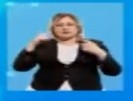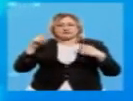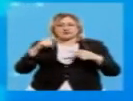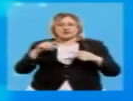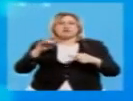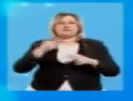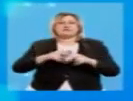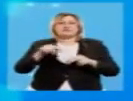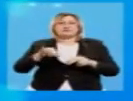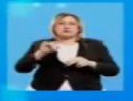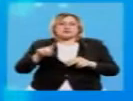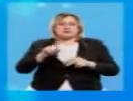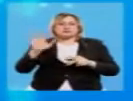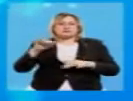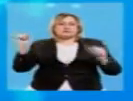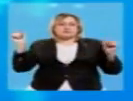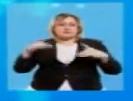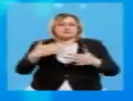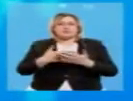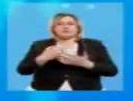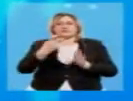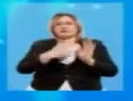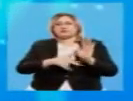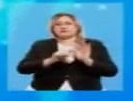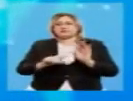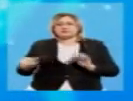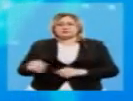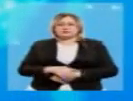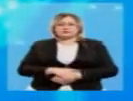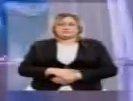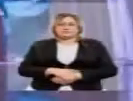сынайды. Балғын бишілердің жарысын тамашылап қайтқан тілшіміз баяндайды.